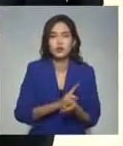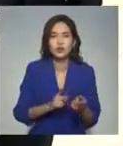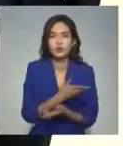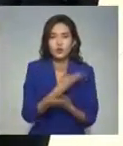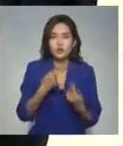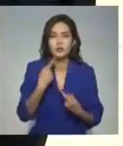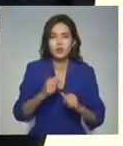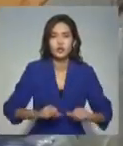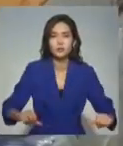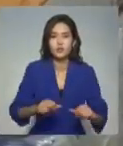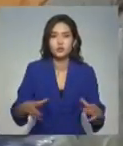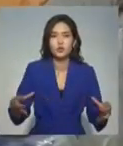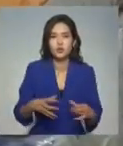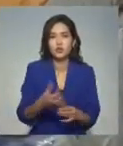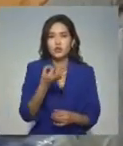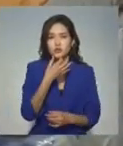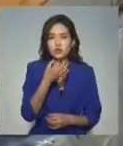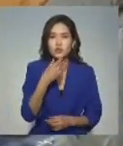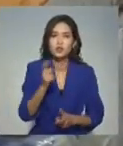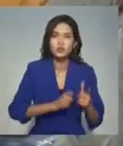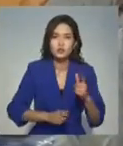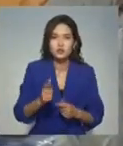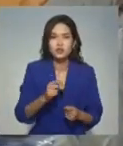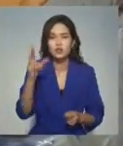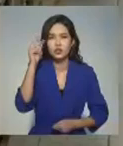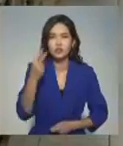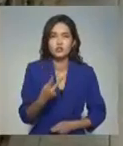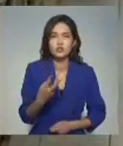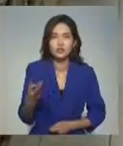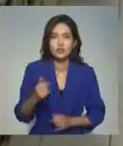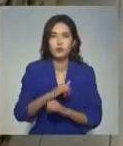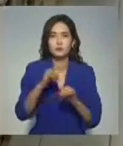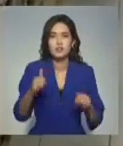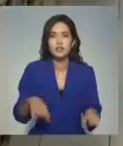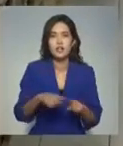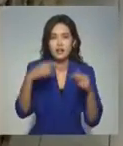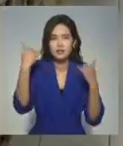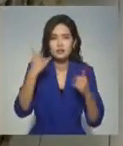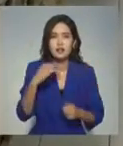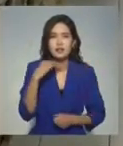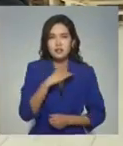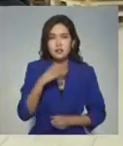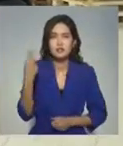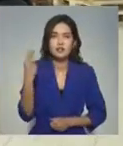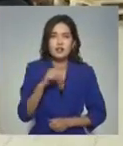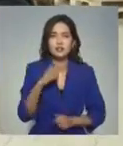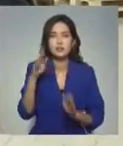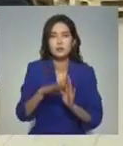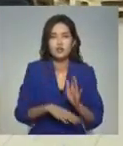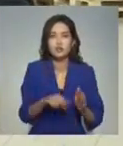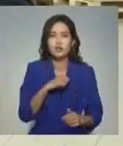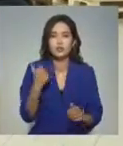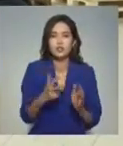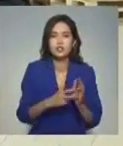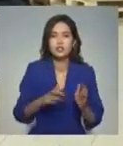комиссия мүшелері. Тек жұмыртқа мен сүт өнімдерінің құны 2-3 теңгеге өсті. Алайда сиыр етіне келетін болсақ, сапасы ең төмен түрлерінің өзі